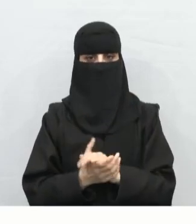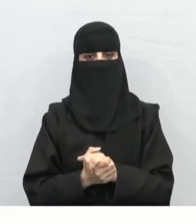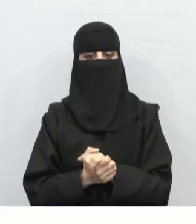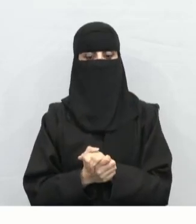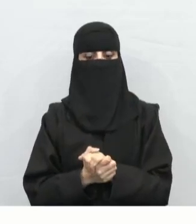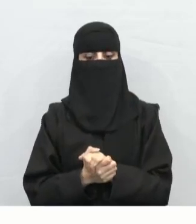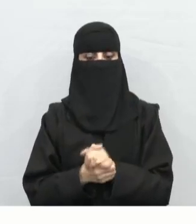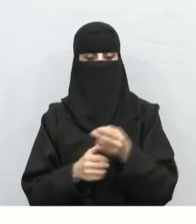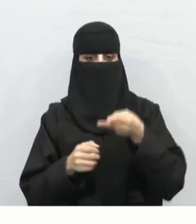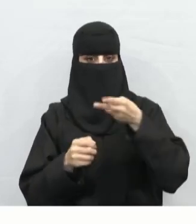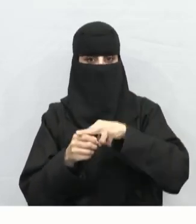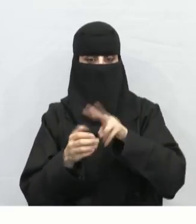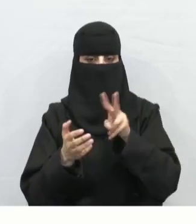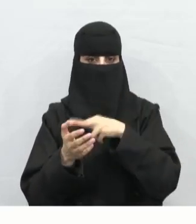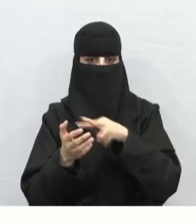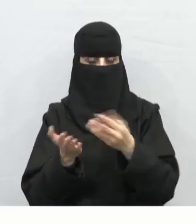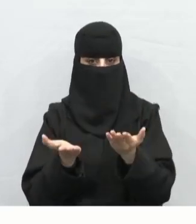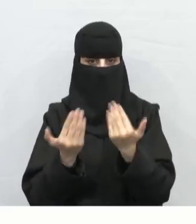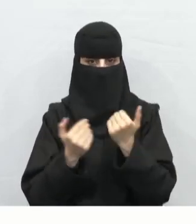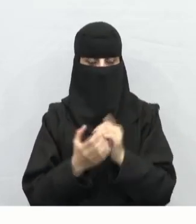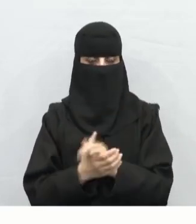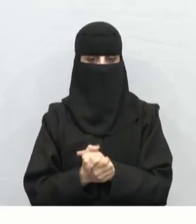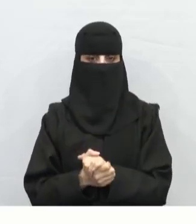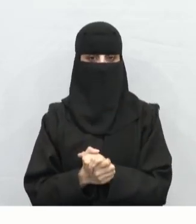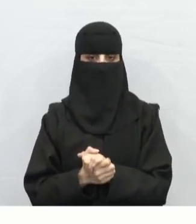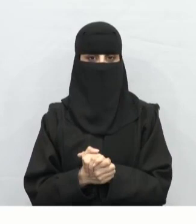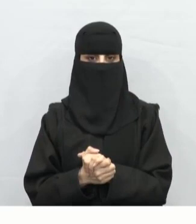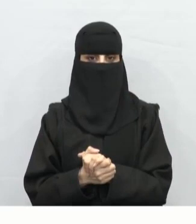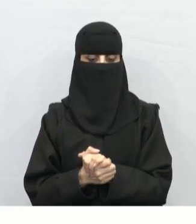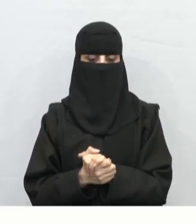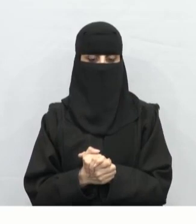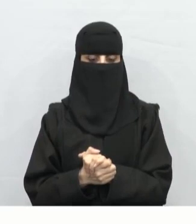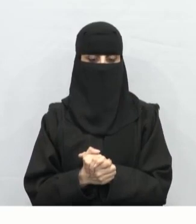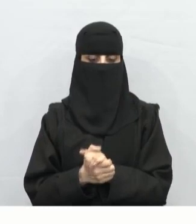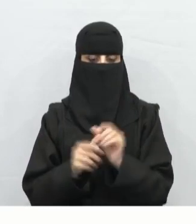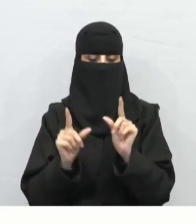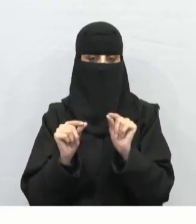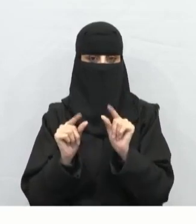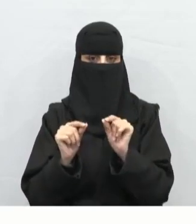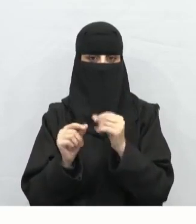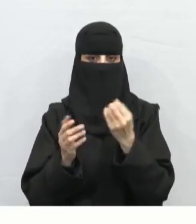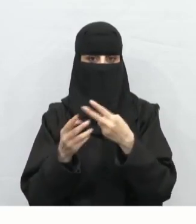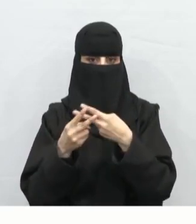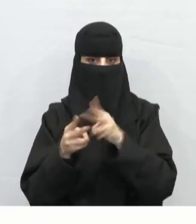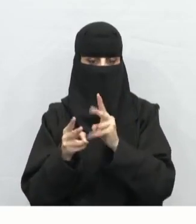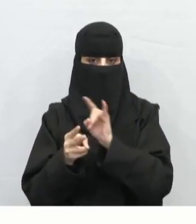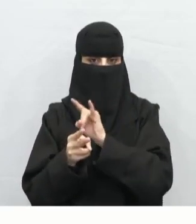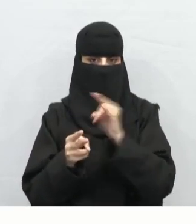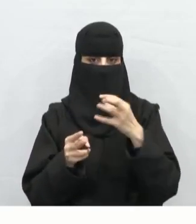للبدايه احسنتم الام اقراوا لا تحزن ثم اكمل